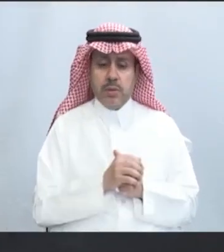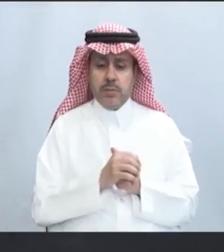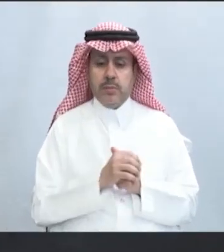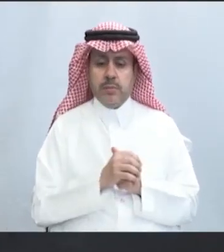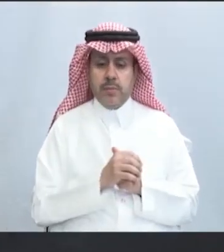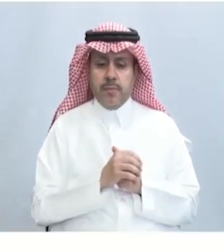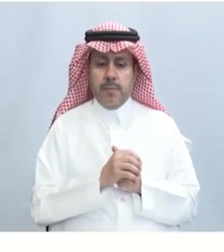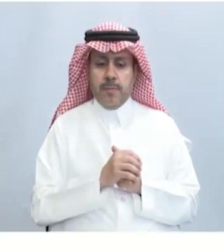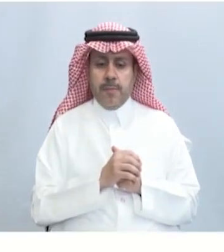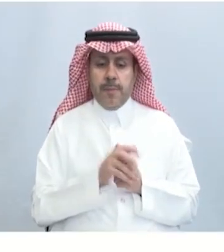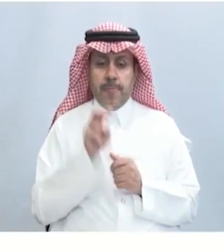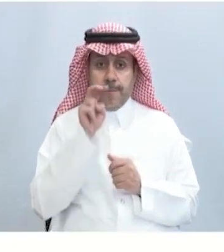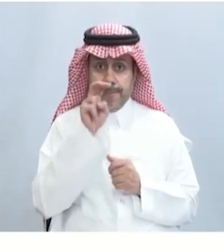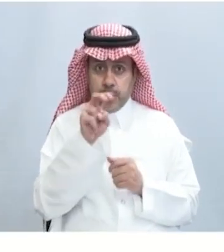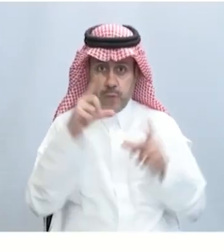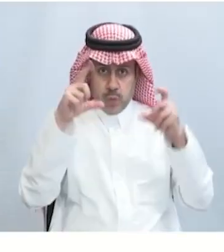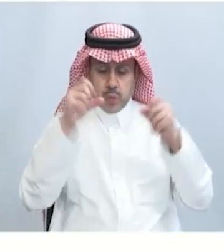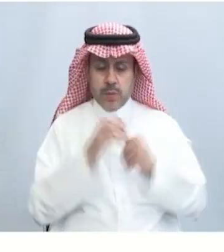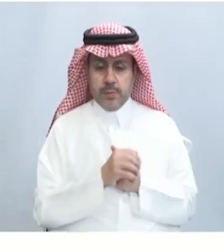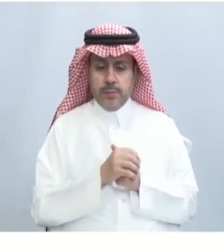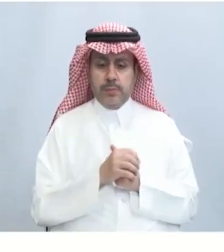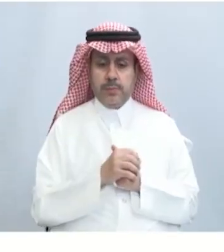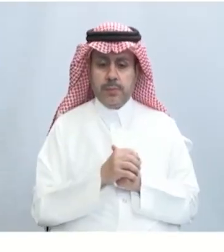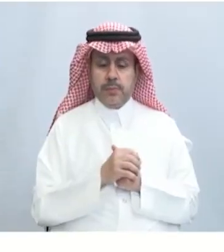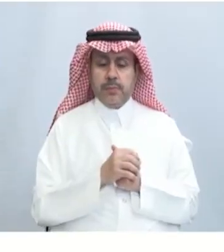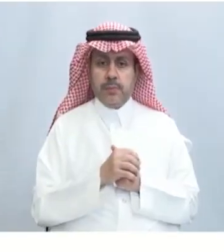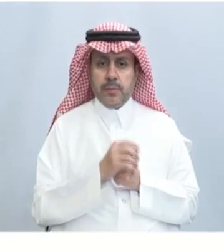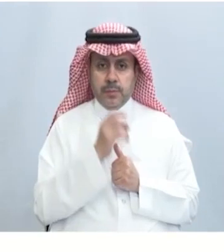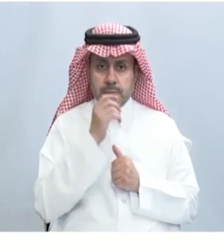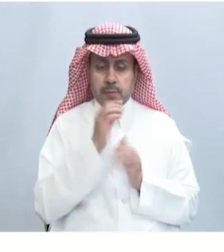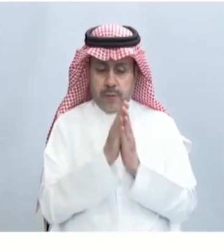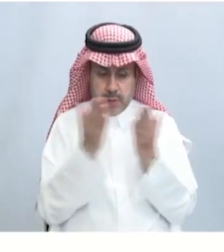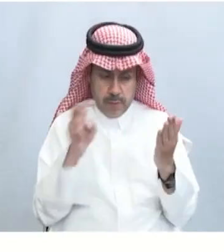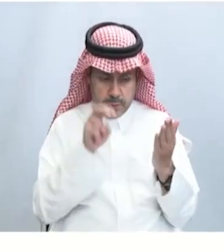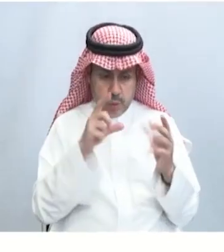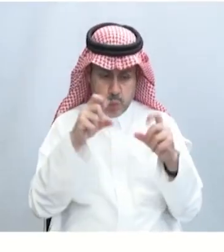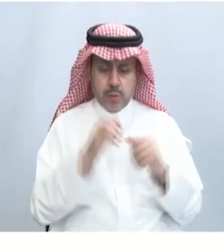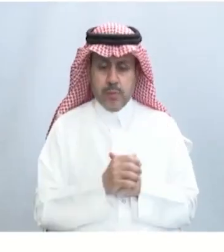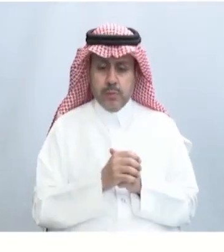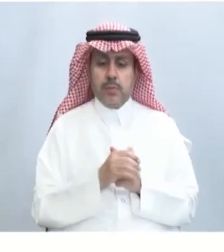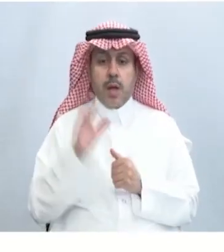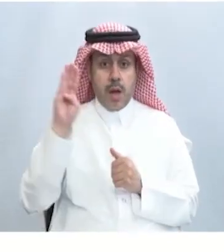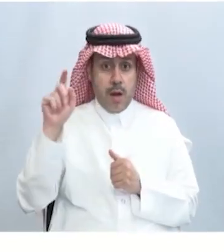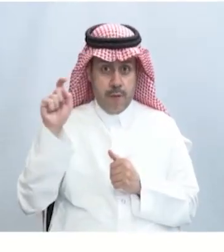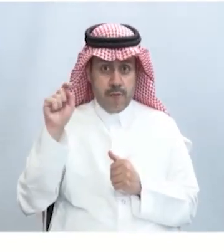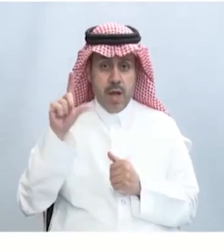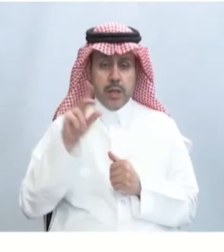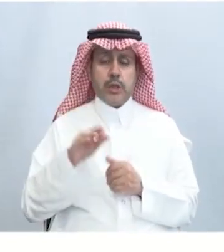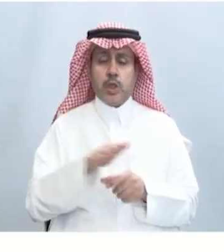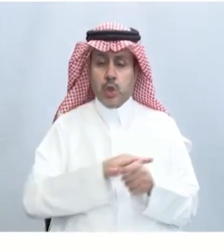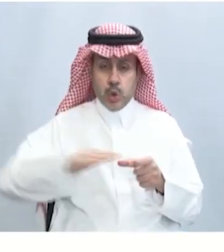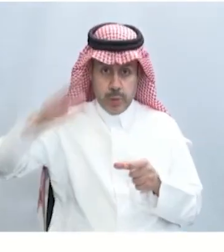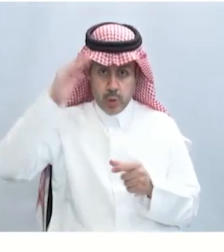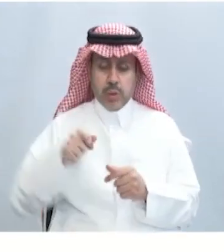والسنه تاملوا معي هذه الصوره كما هي معكم في الكتاب كفلت المملكه العربيه السعوديه حق